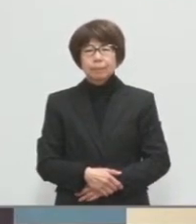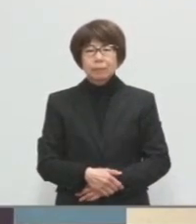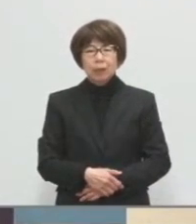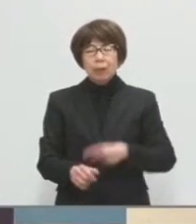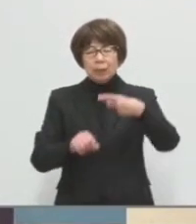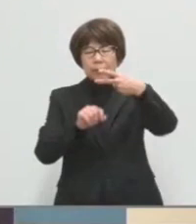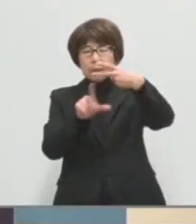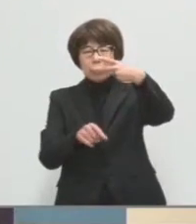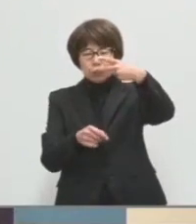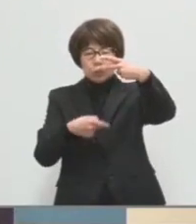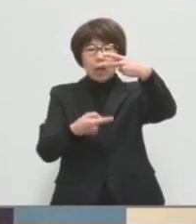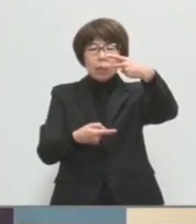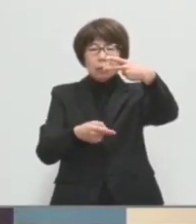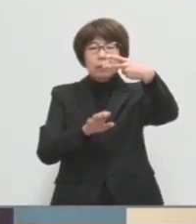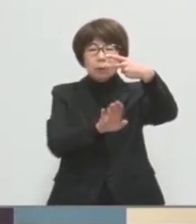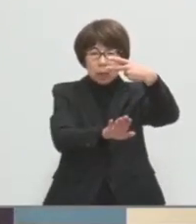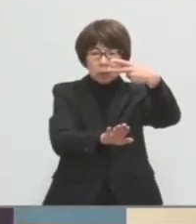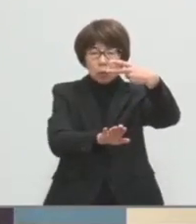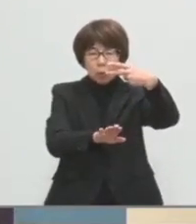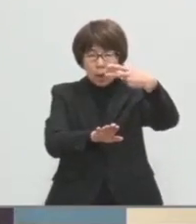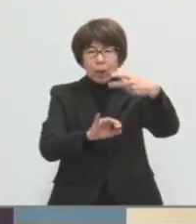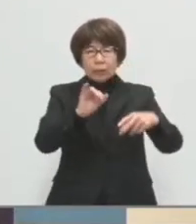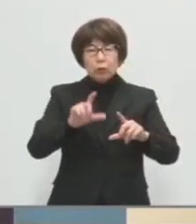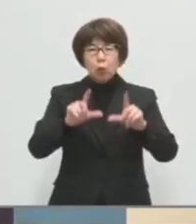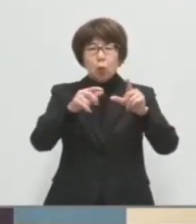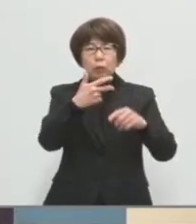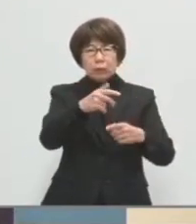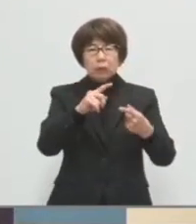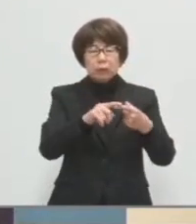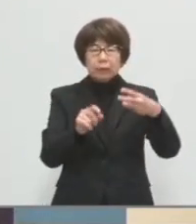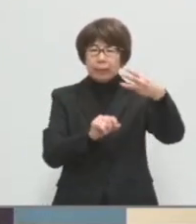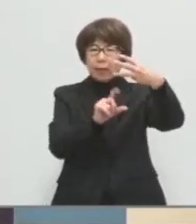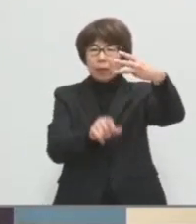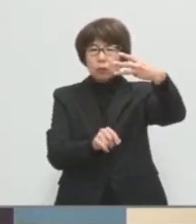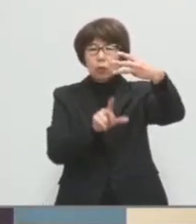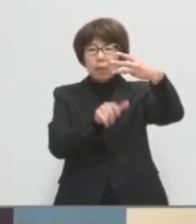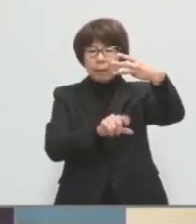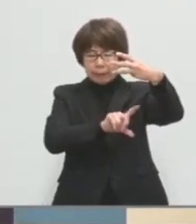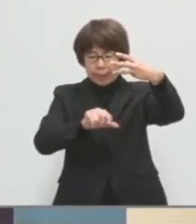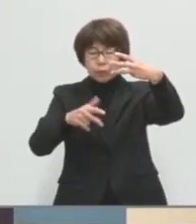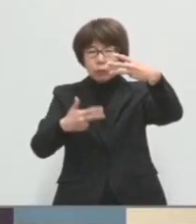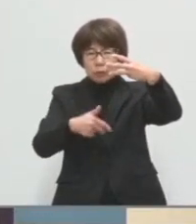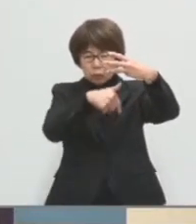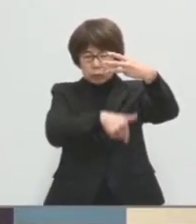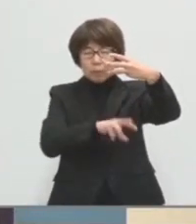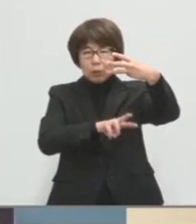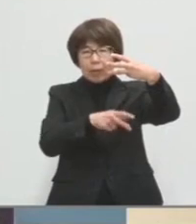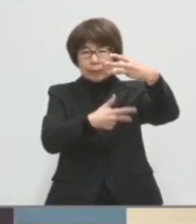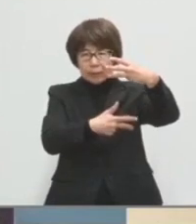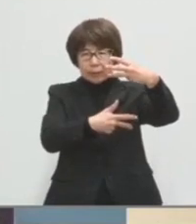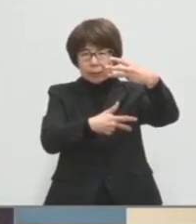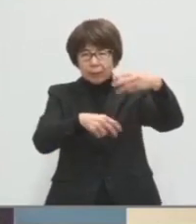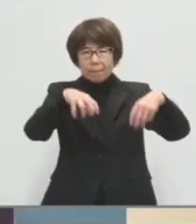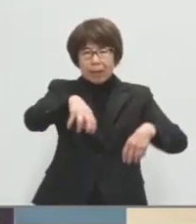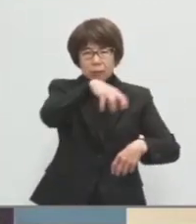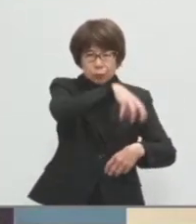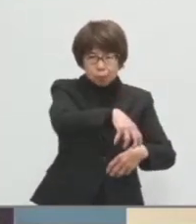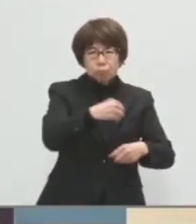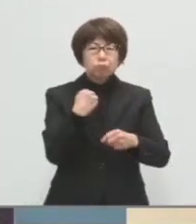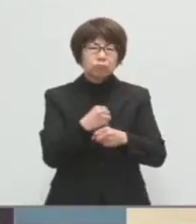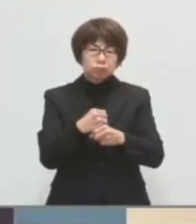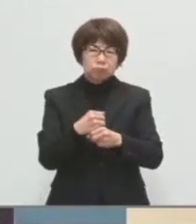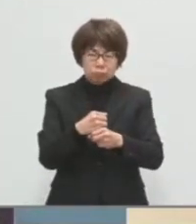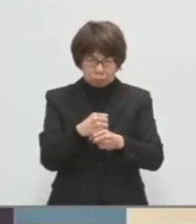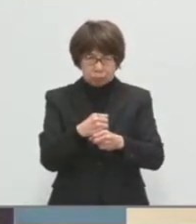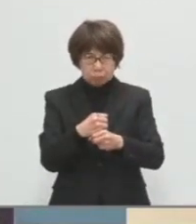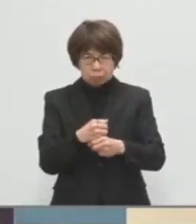2月に入りまして伊東市3月にはへ相槌と下田市に海上を検討いたしまして